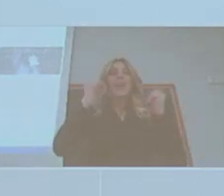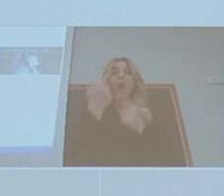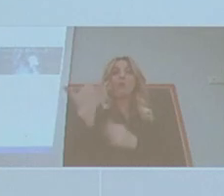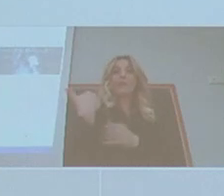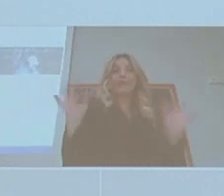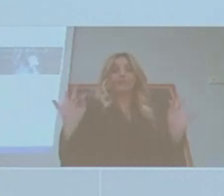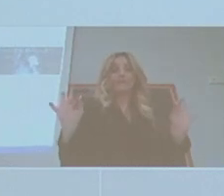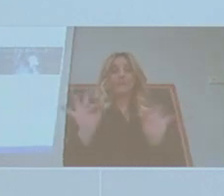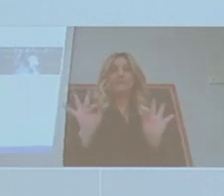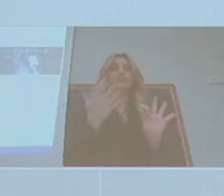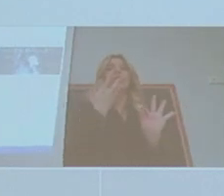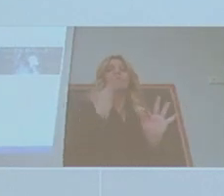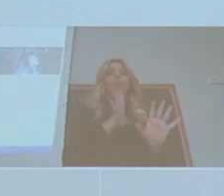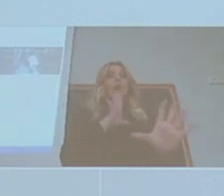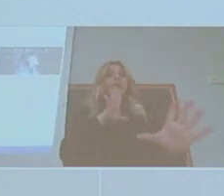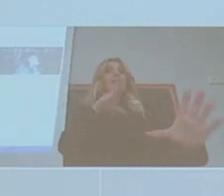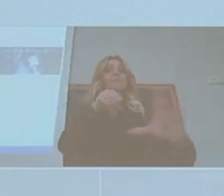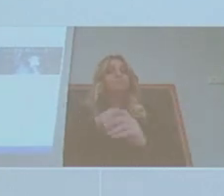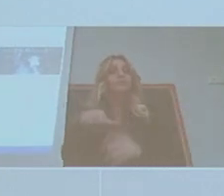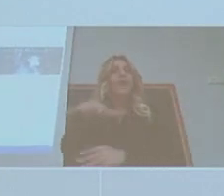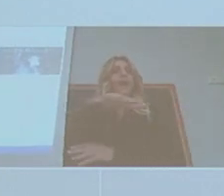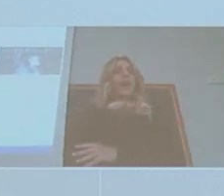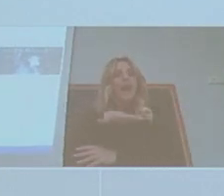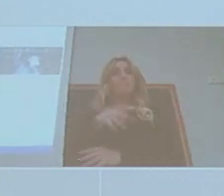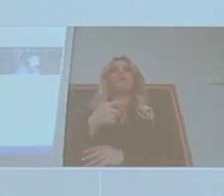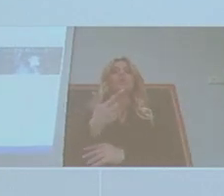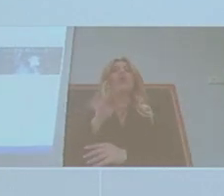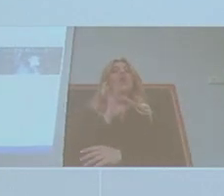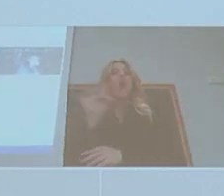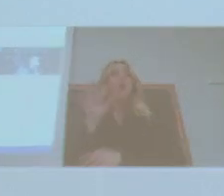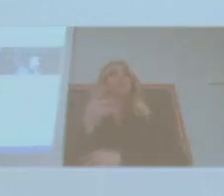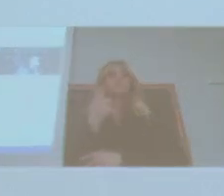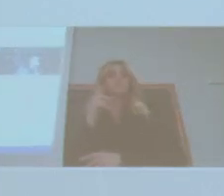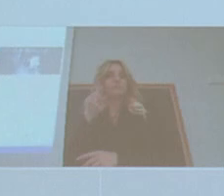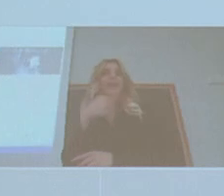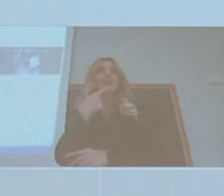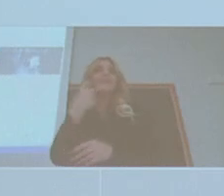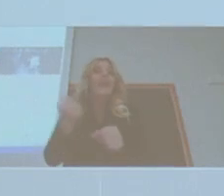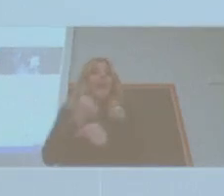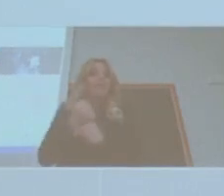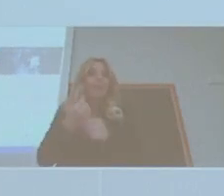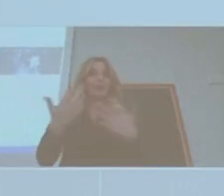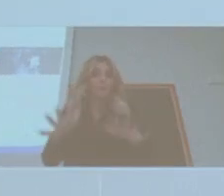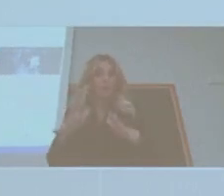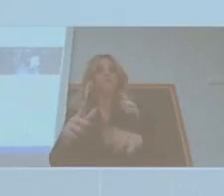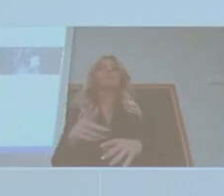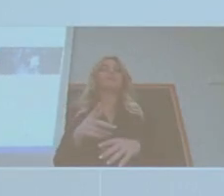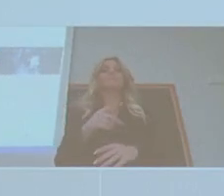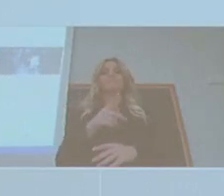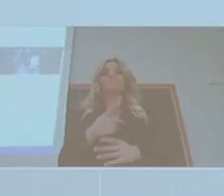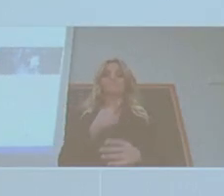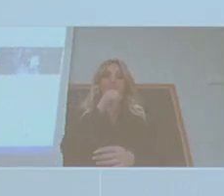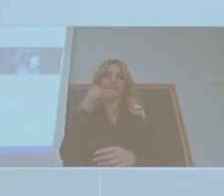introdursi in una realtà, in uno specifico ambito, e anche per il lavoratore